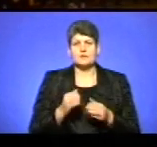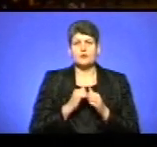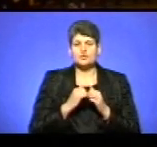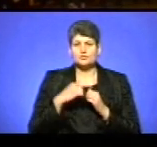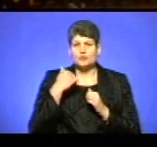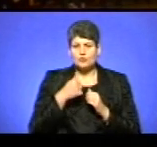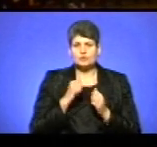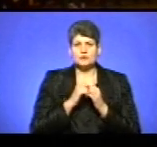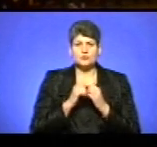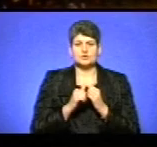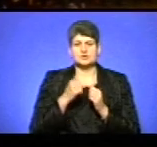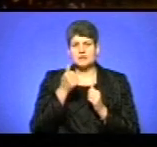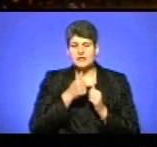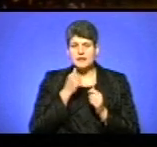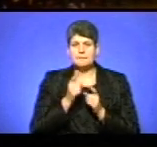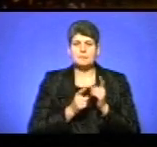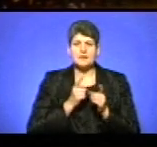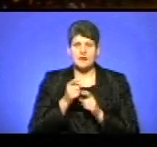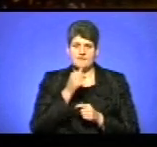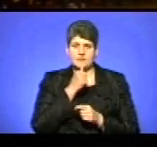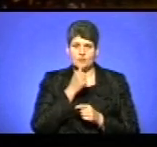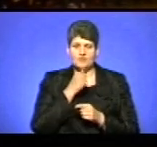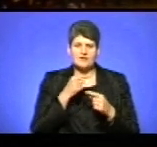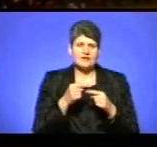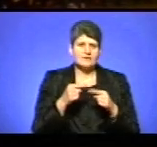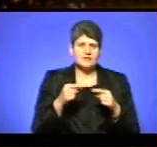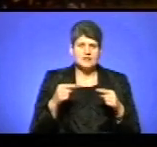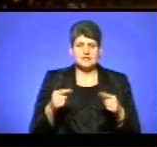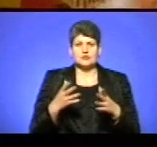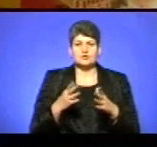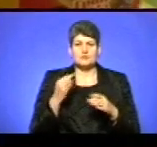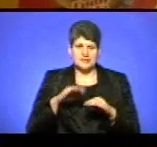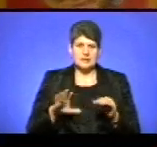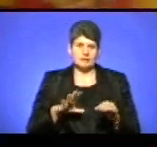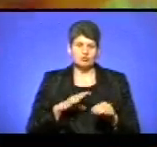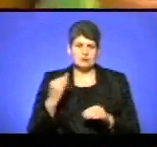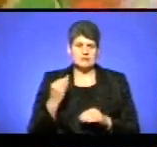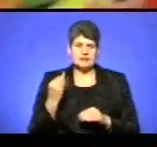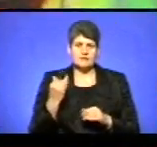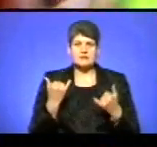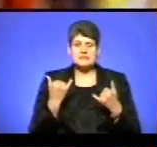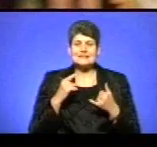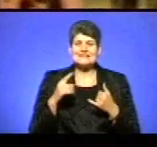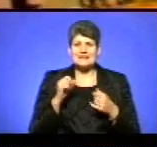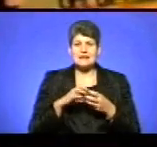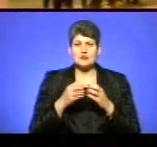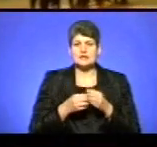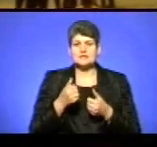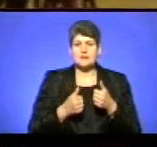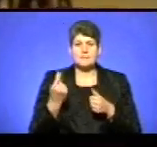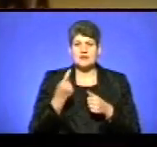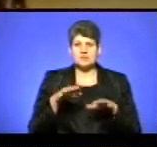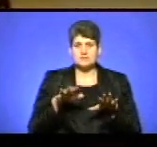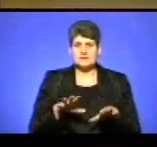на кожний рік міняємо випробування у різноманітні, щоб дітям було цікаво. За результатами змагань перше місце